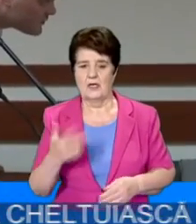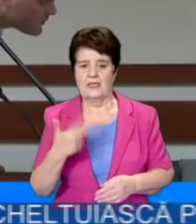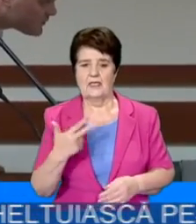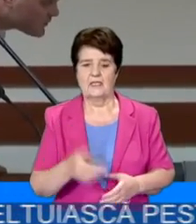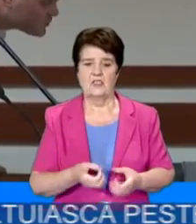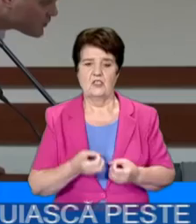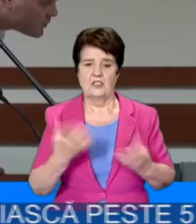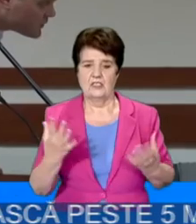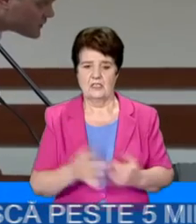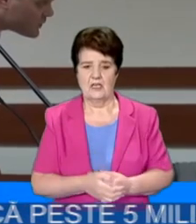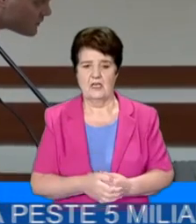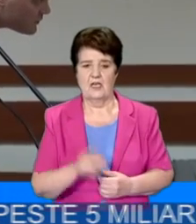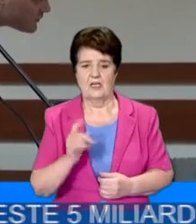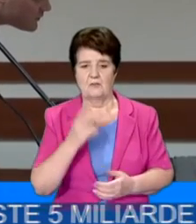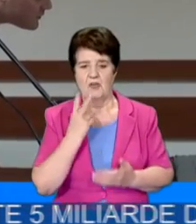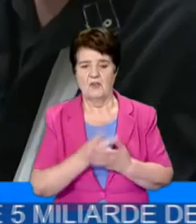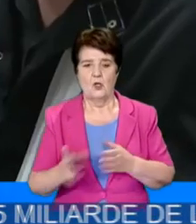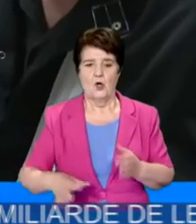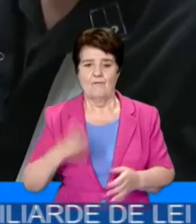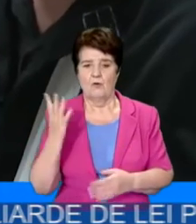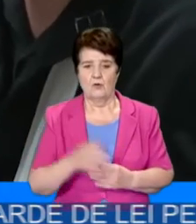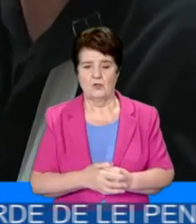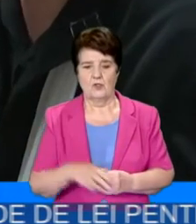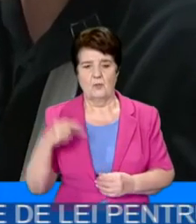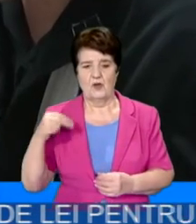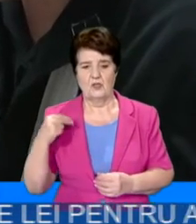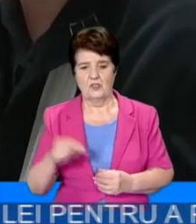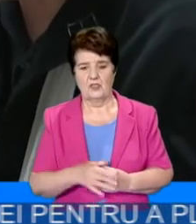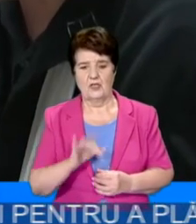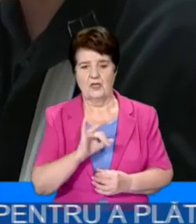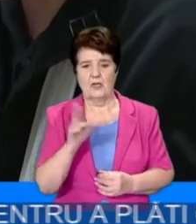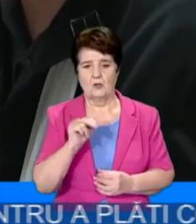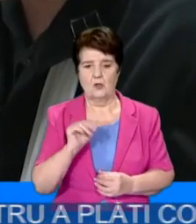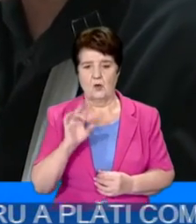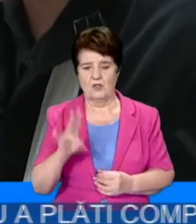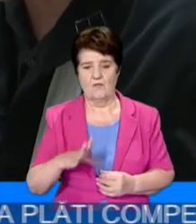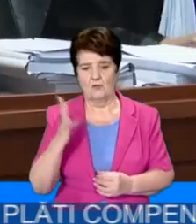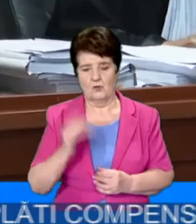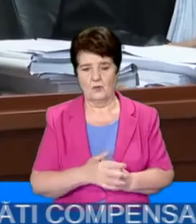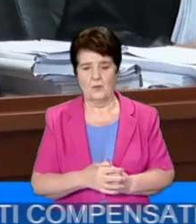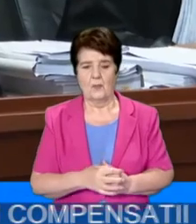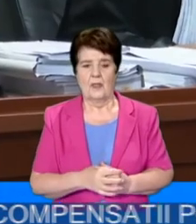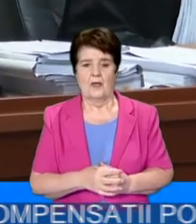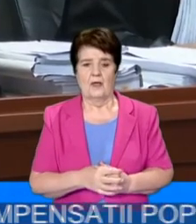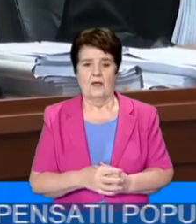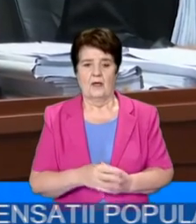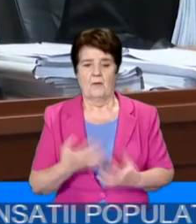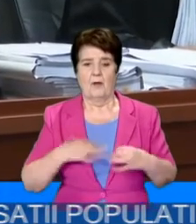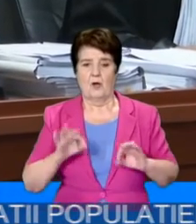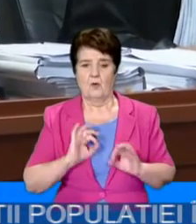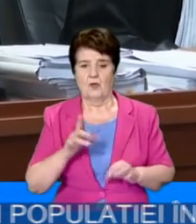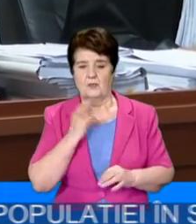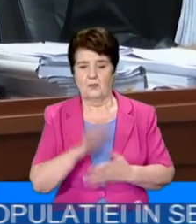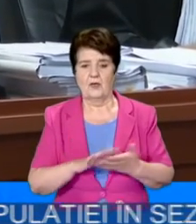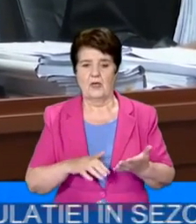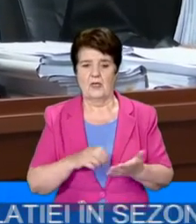de zile emis în privința fostului președinte socialist Igor Dodon. Procuratura anunță că demersul a